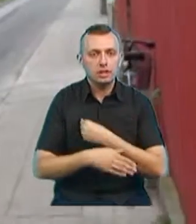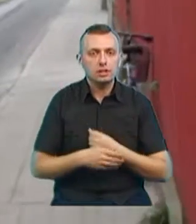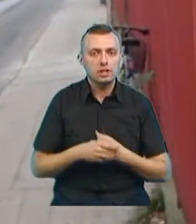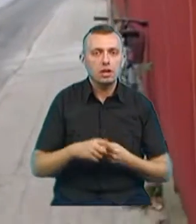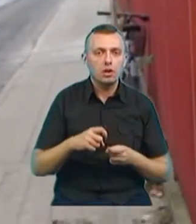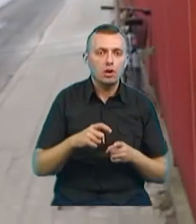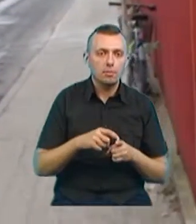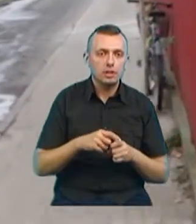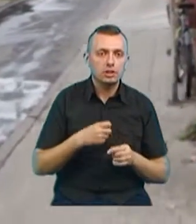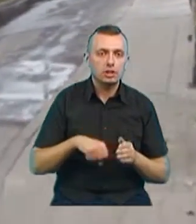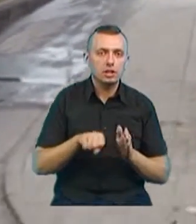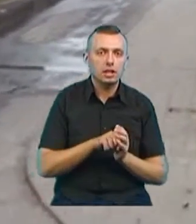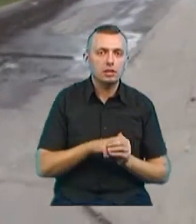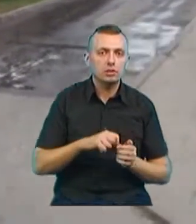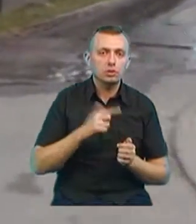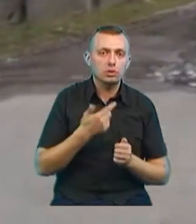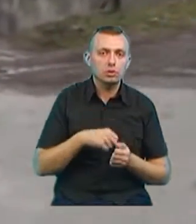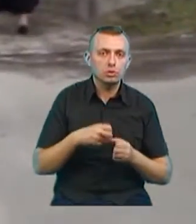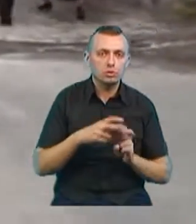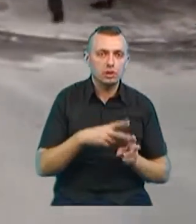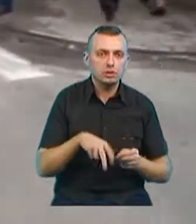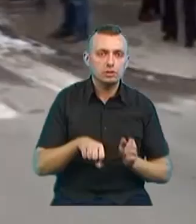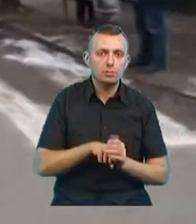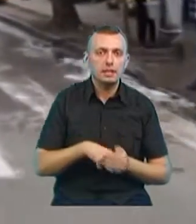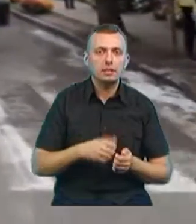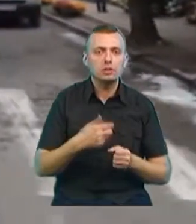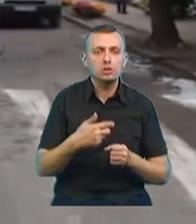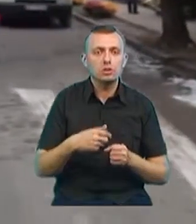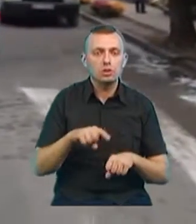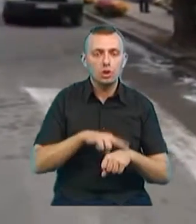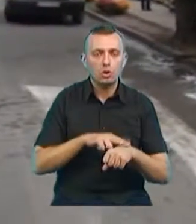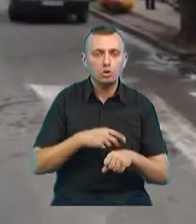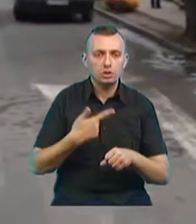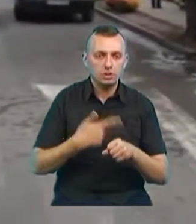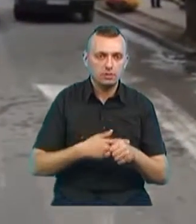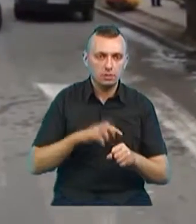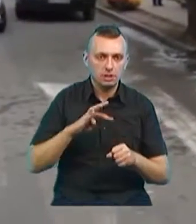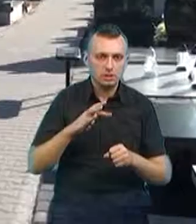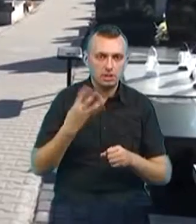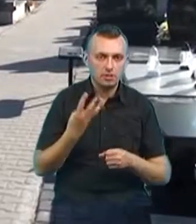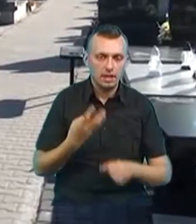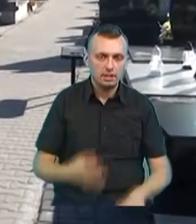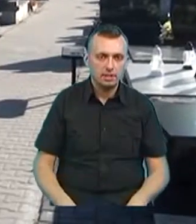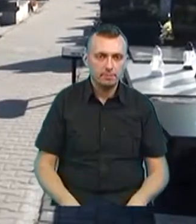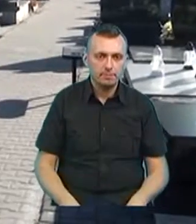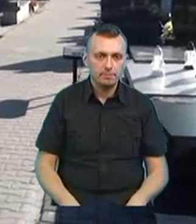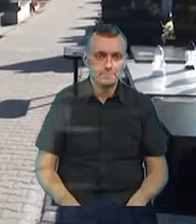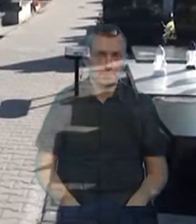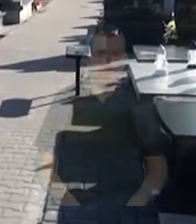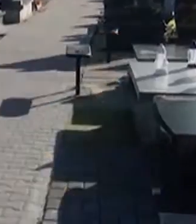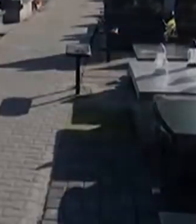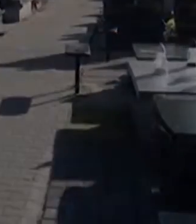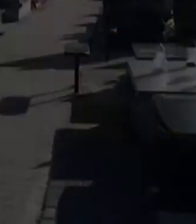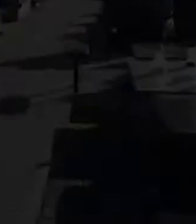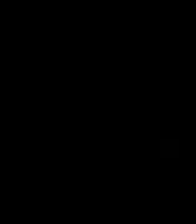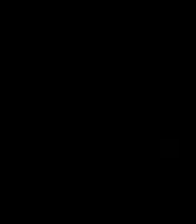kierunku ulicy Korczaka, również w jednym kierunku. Zmiany te potrwają od 30 października od godziny 24 do 1 listopada również do